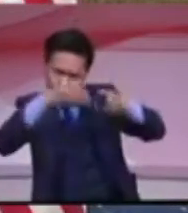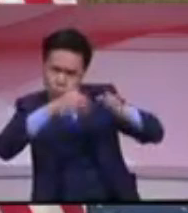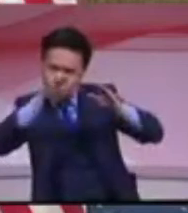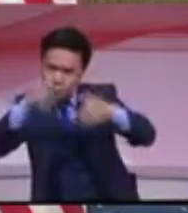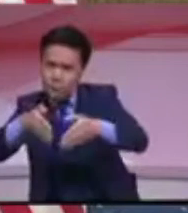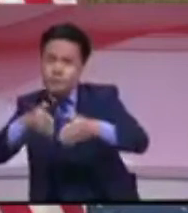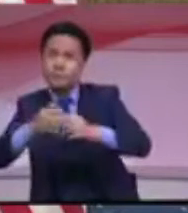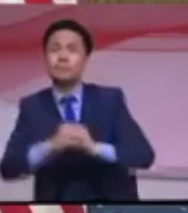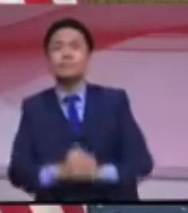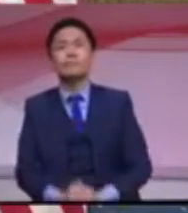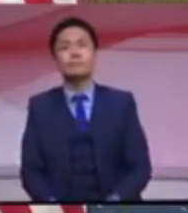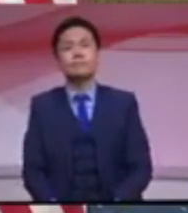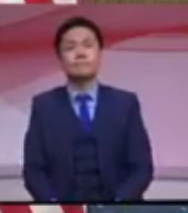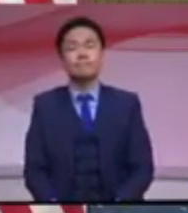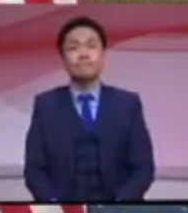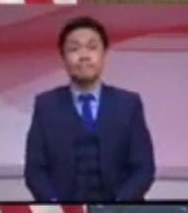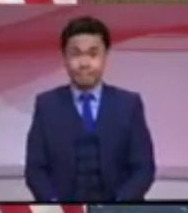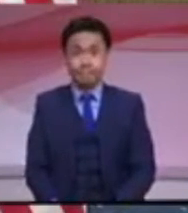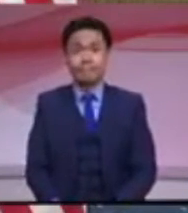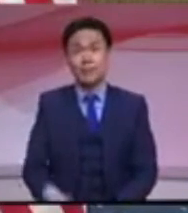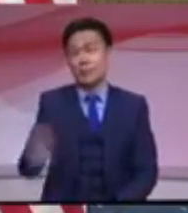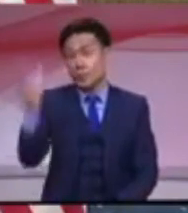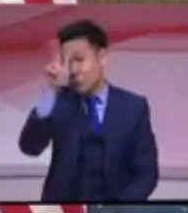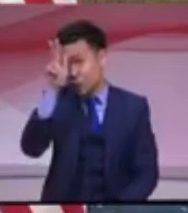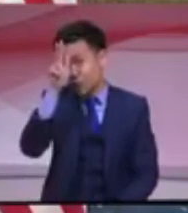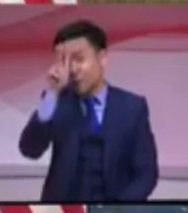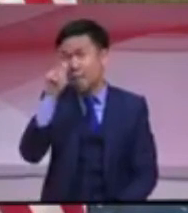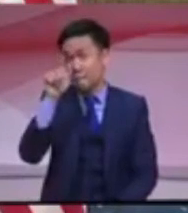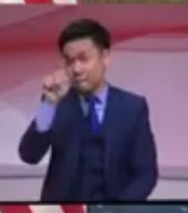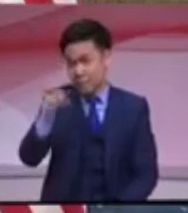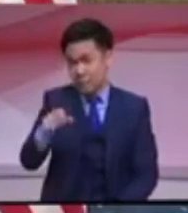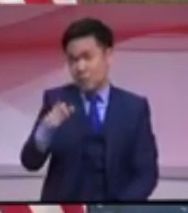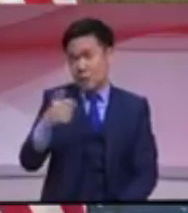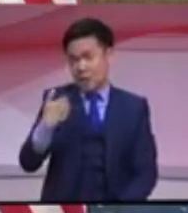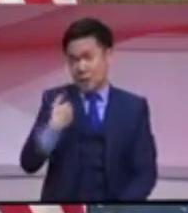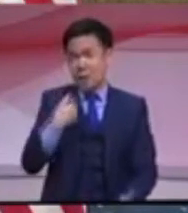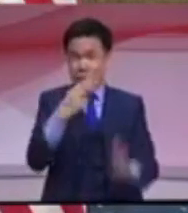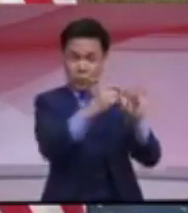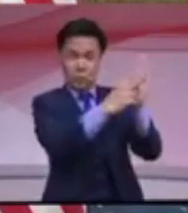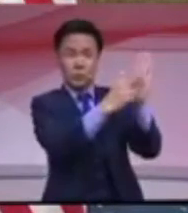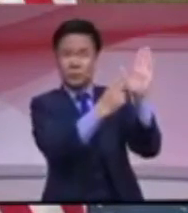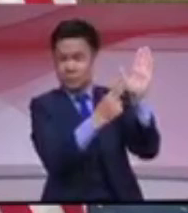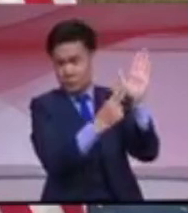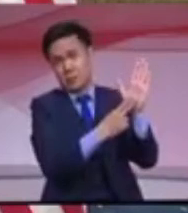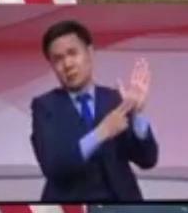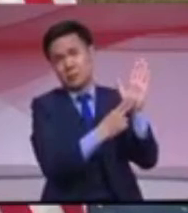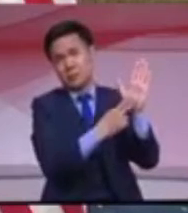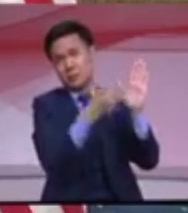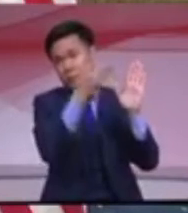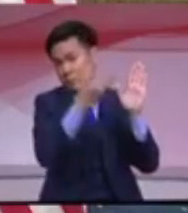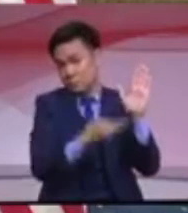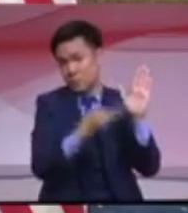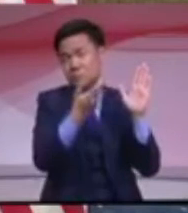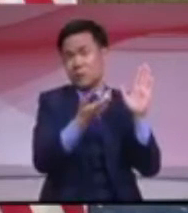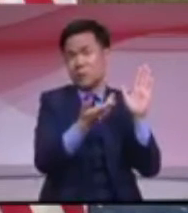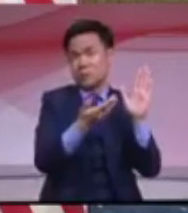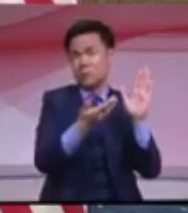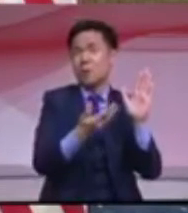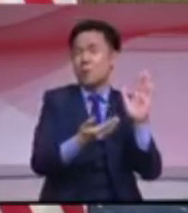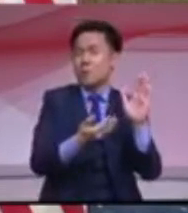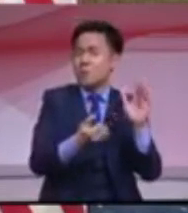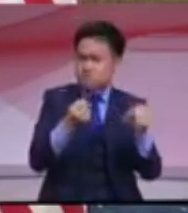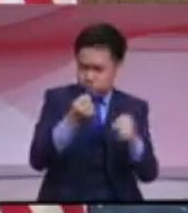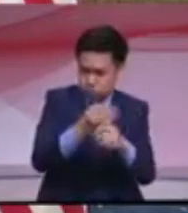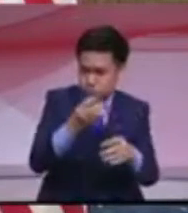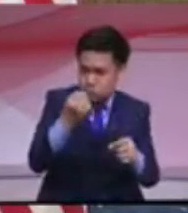tadi ini belum ada kerajaan masih memerlukan mekanisme undang-undang untuk meneruskan usaha